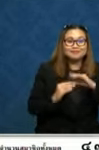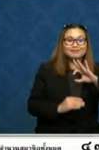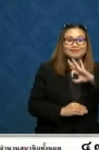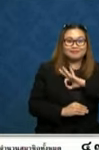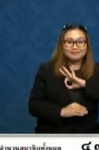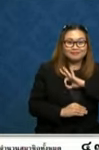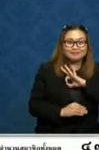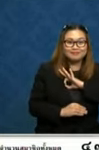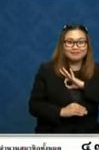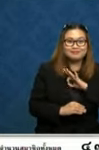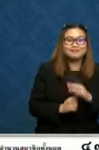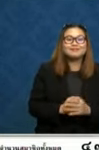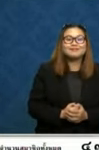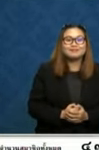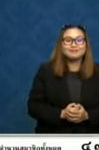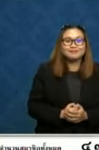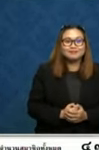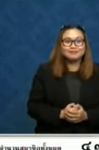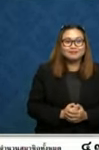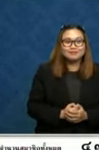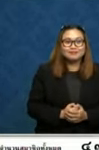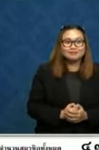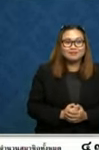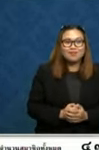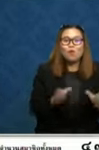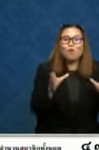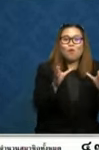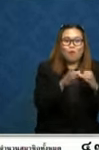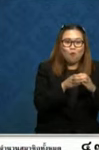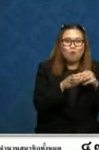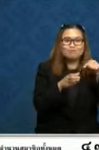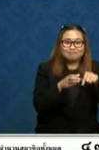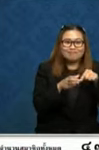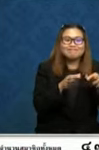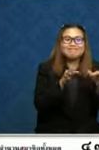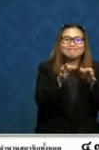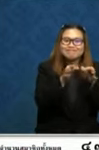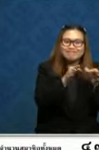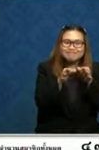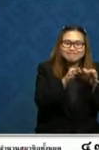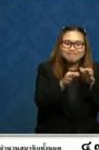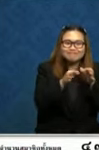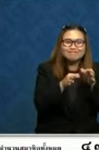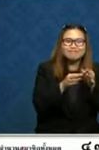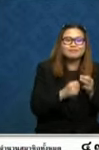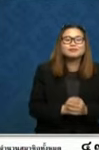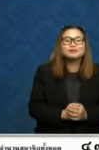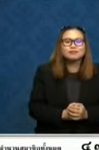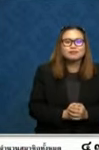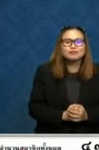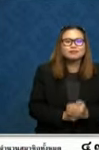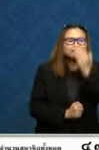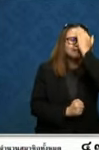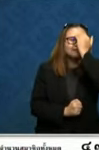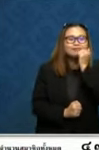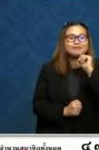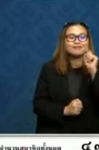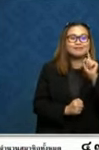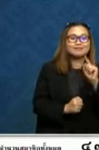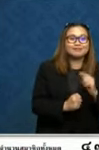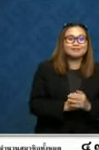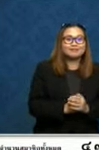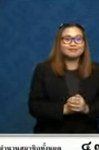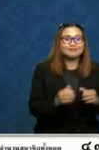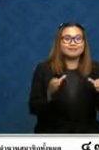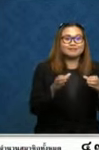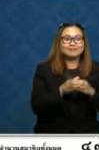าโอ้เรียกกันว่ายกกันมาทั้งกองทัพนะคะเวลามาชี้แจงเนี่ยยกกันมาทั้งกองทัพนะคะเป็นหน่วยงานที่พาคนม